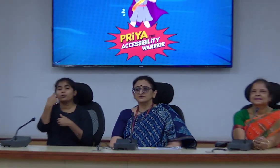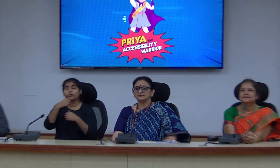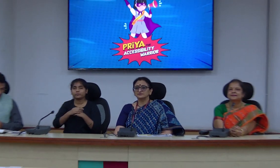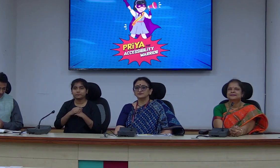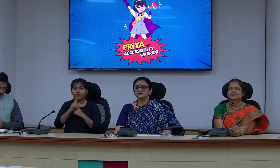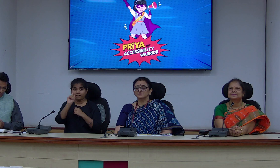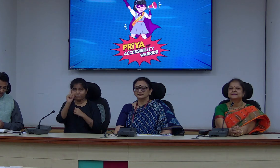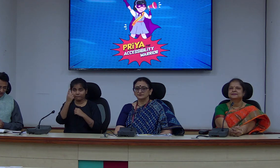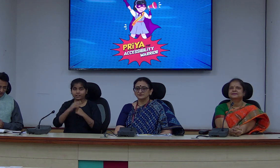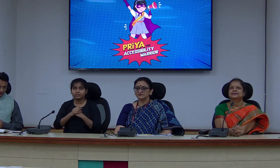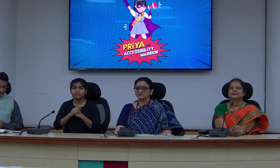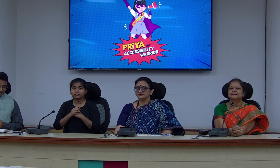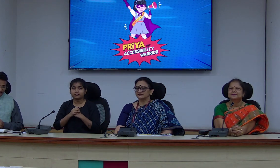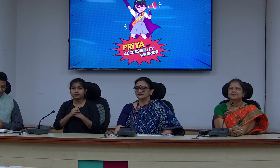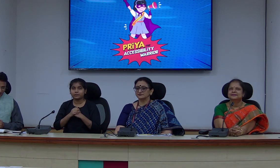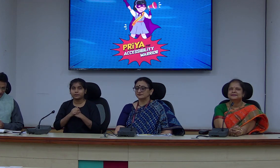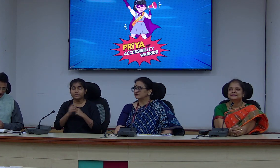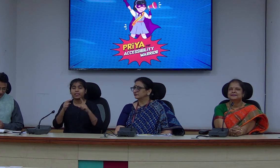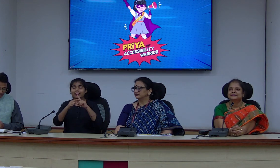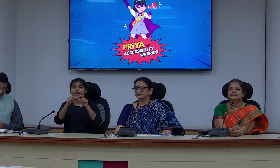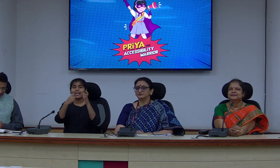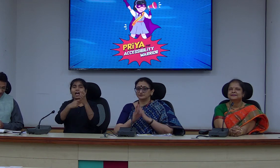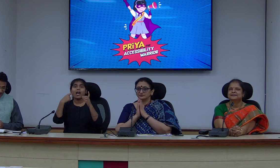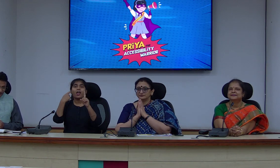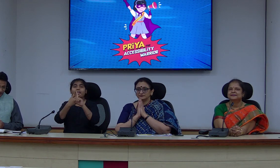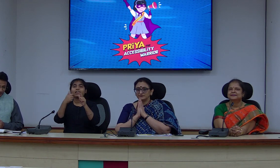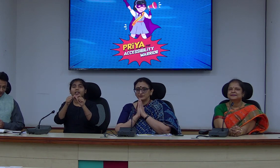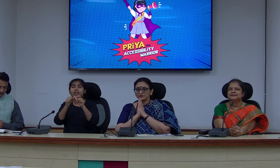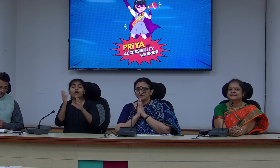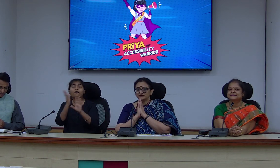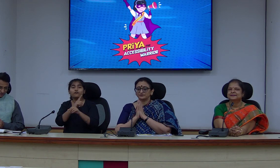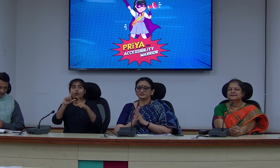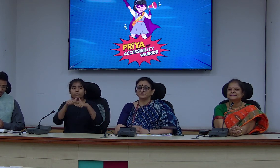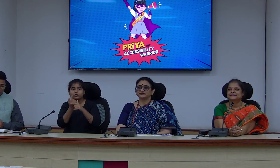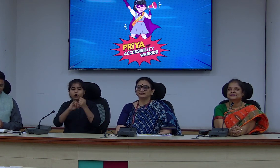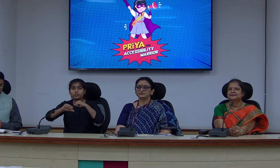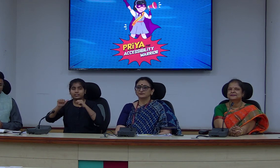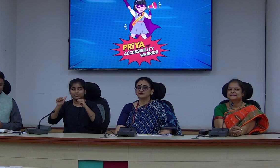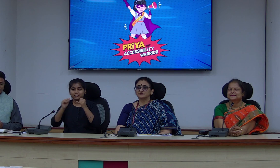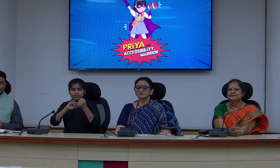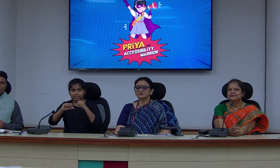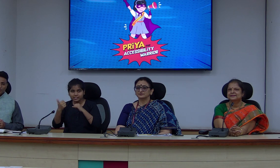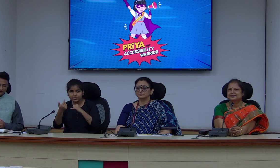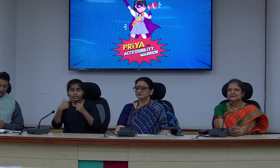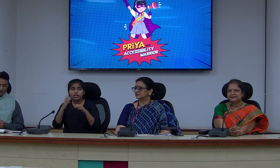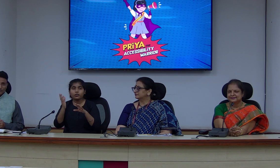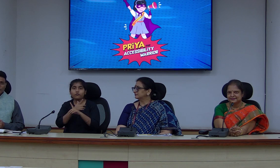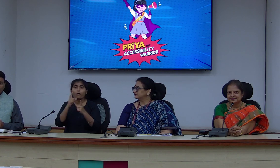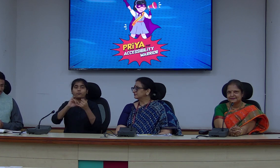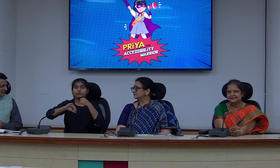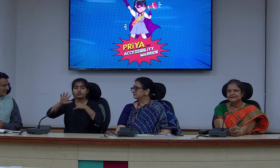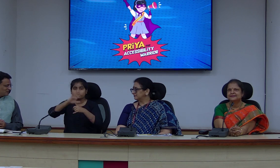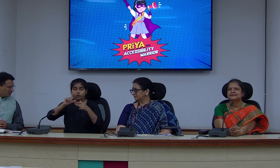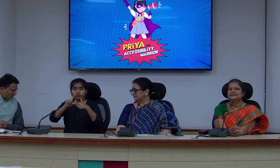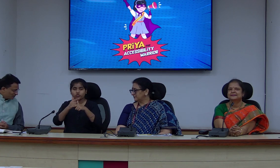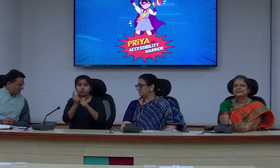कौन हैं। सबसे पहले मैं तारुफ कराना चाहूँगा मिस तारिका रॉय, जो कि ज्वाइंट सेक्रेटरी DAPWDA दिव्यांगजन मिनिस्ट्री ऑफ सोशल जस्टिस एंड एम्पावरमेंट गवर्नमेंट